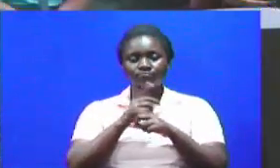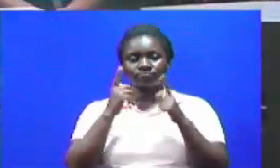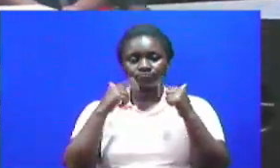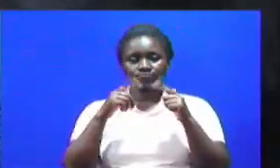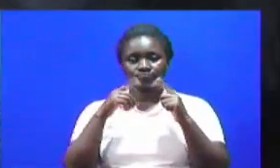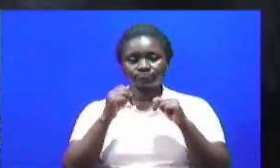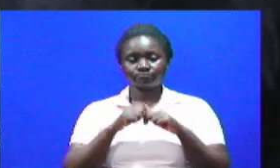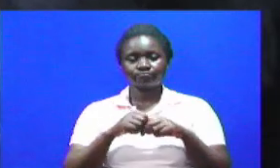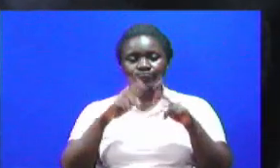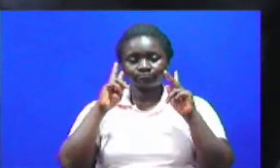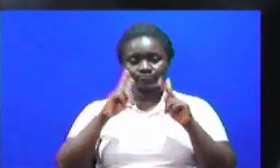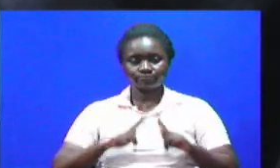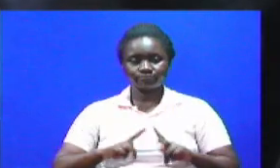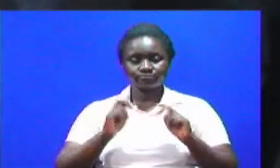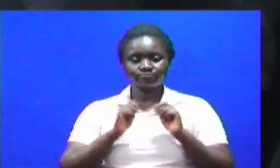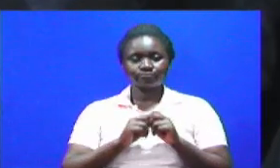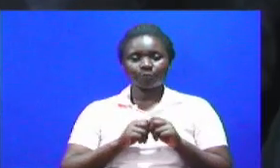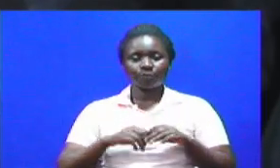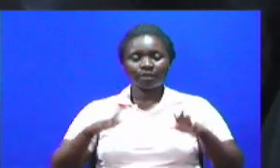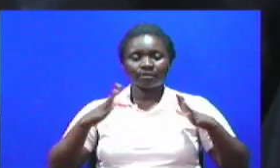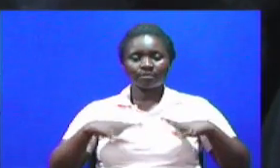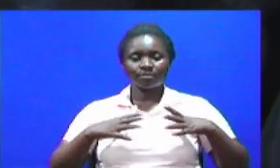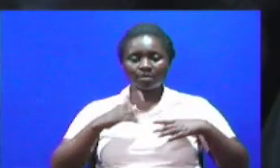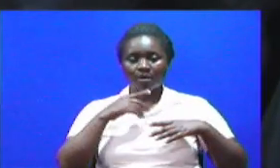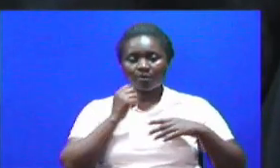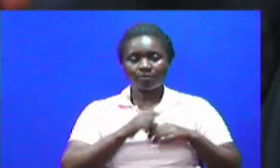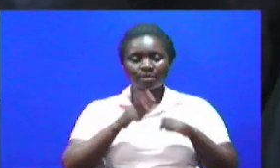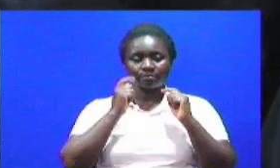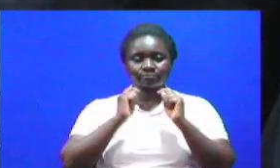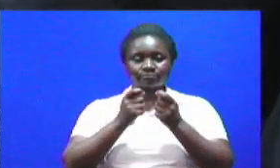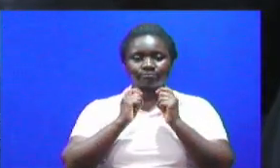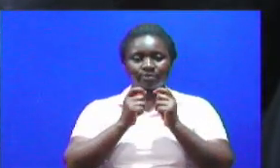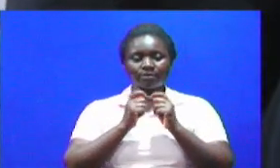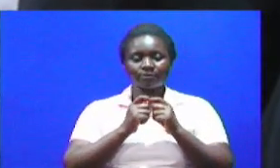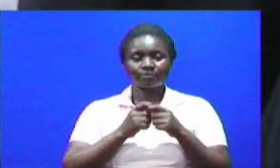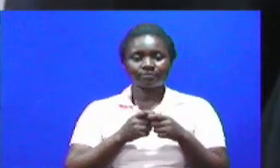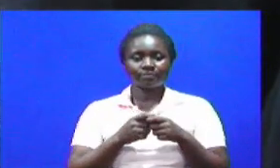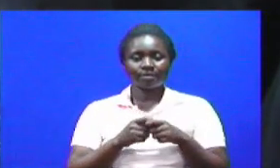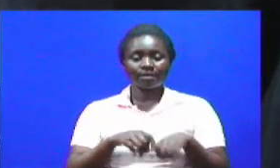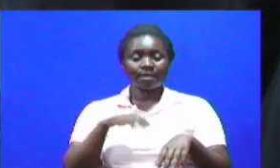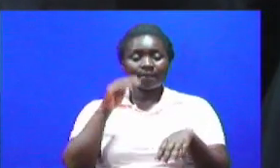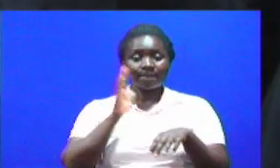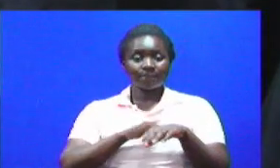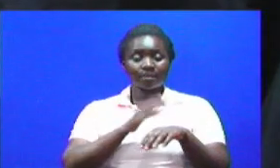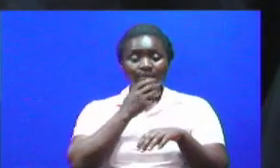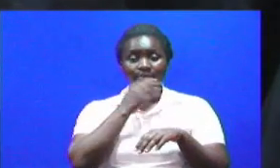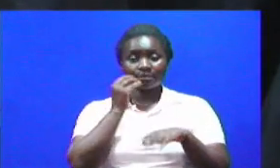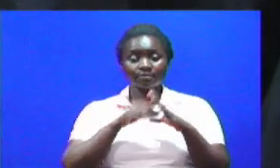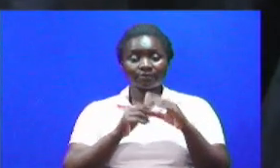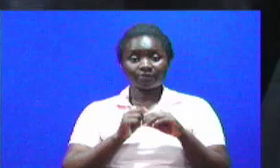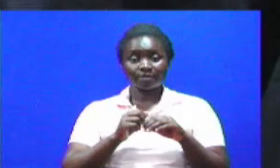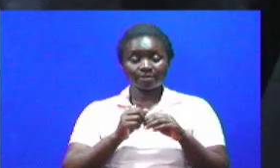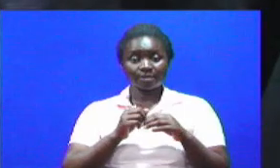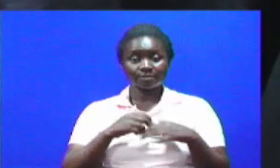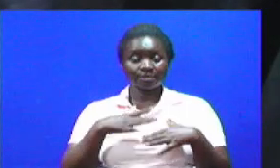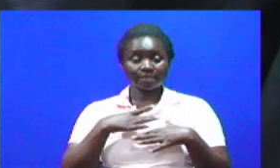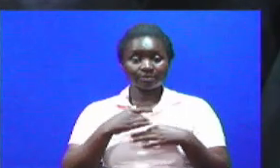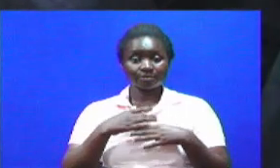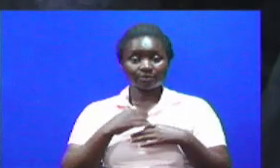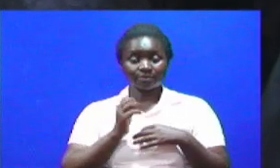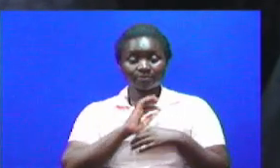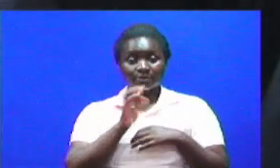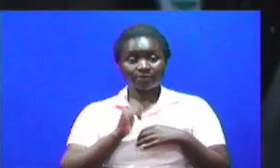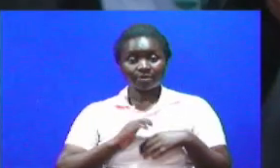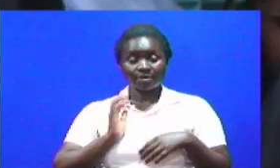ki abana babwata maandamano babwata maandamano maya ani babwate concern lagire nengo sababu